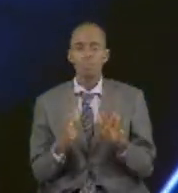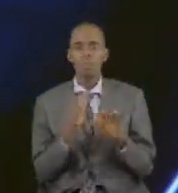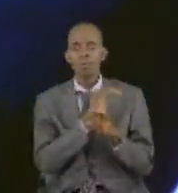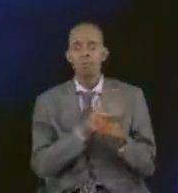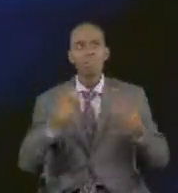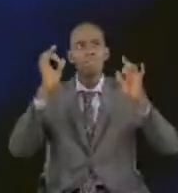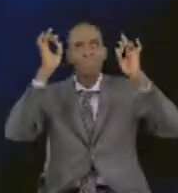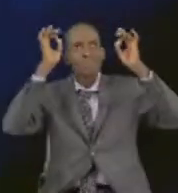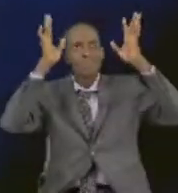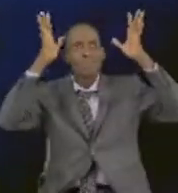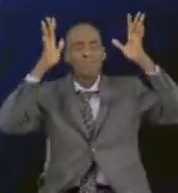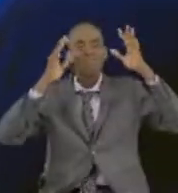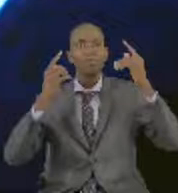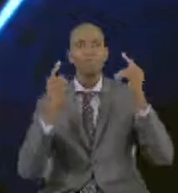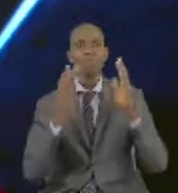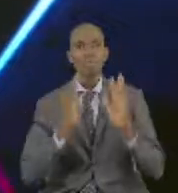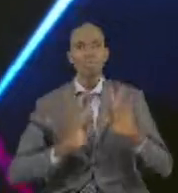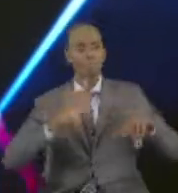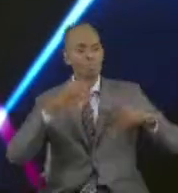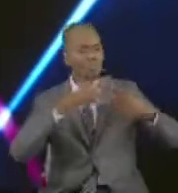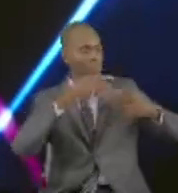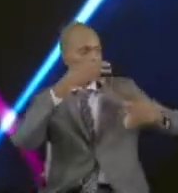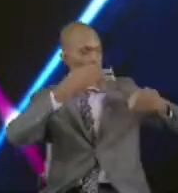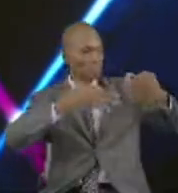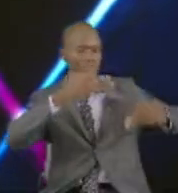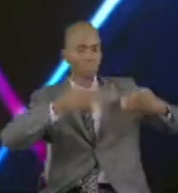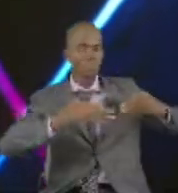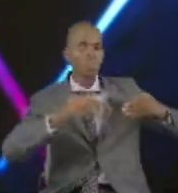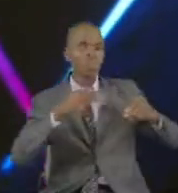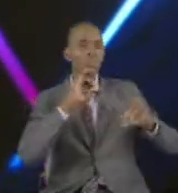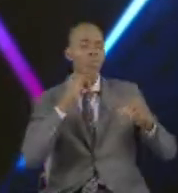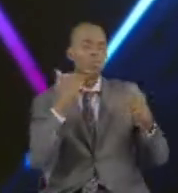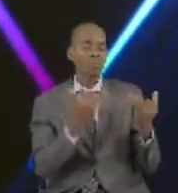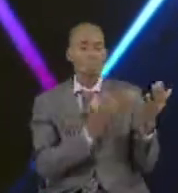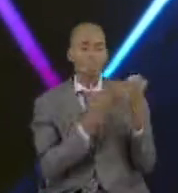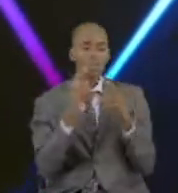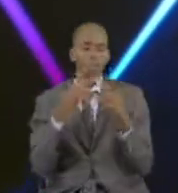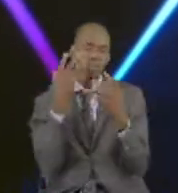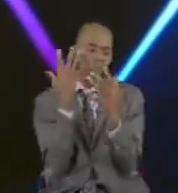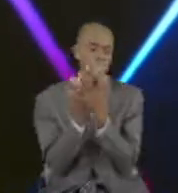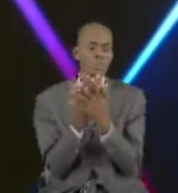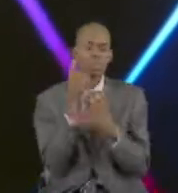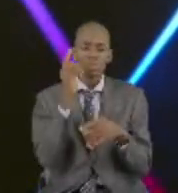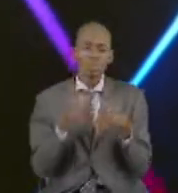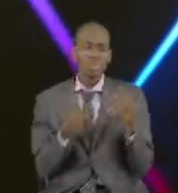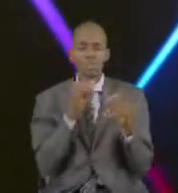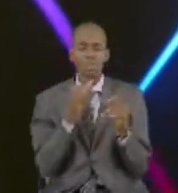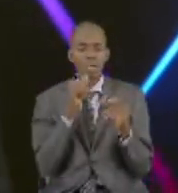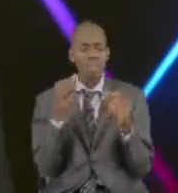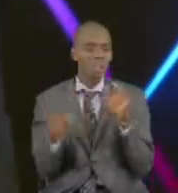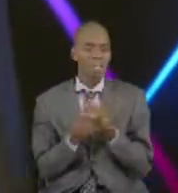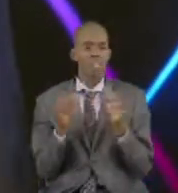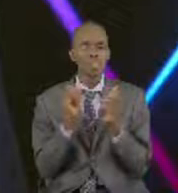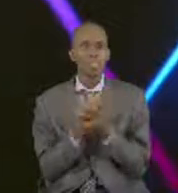un pécheur terrible, il va à la justice, il est jugé et il est jeté en prison. Vous ne pouvez pas le cacher. Et